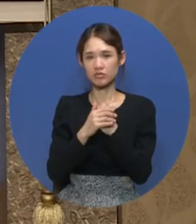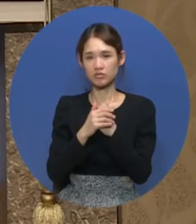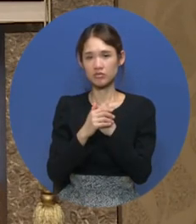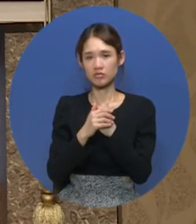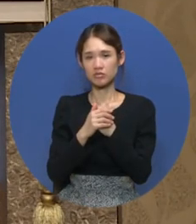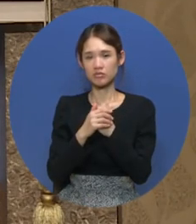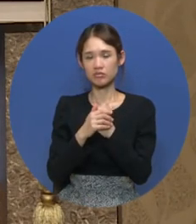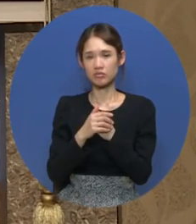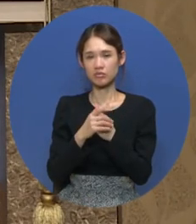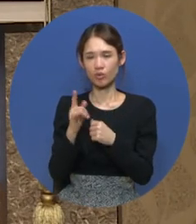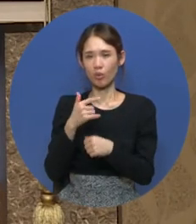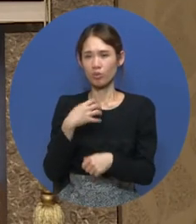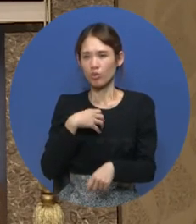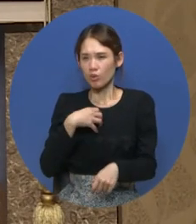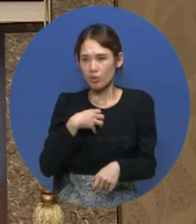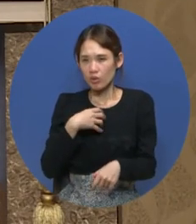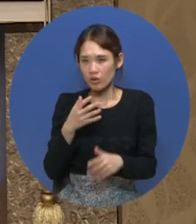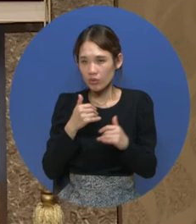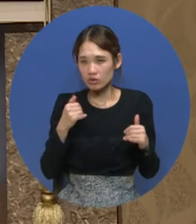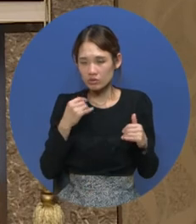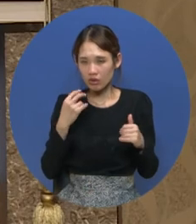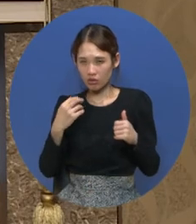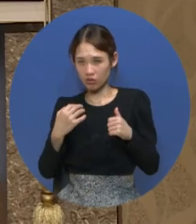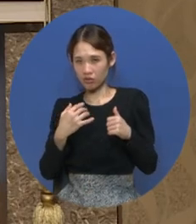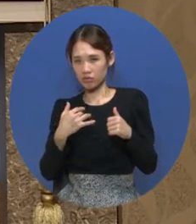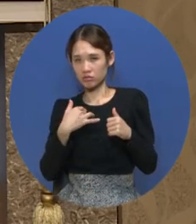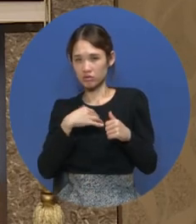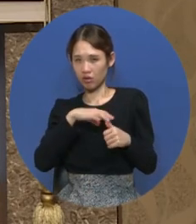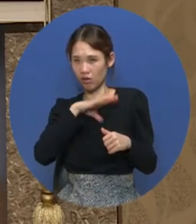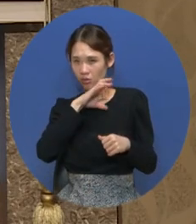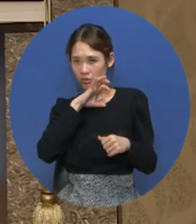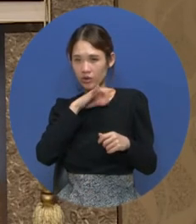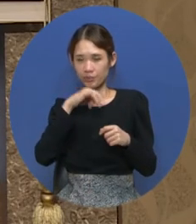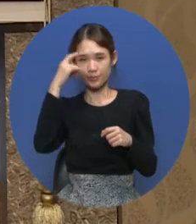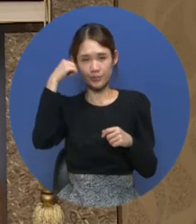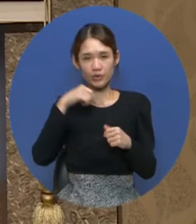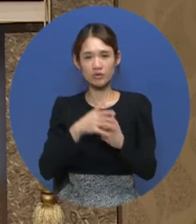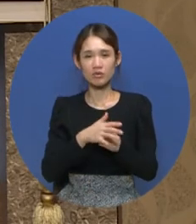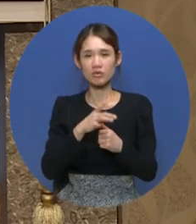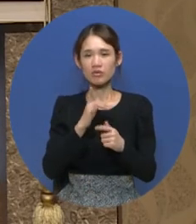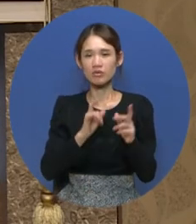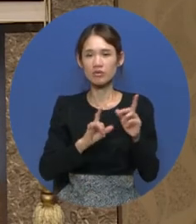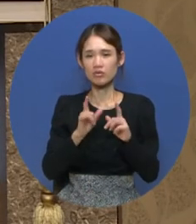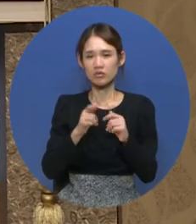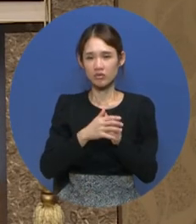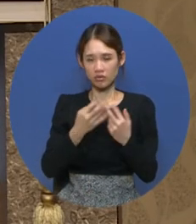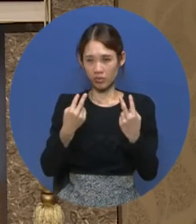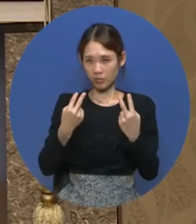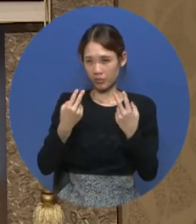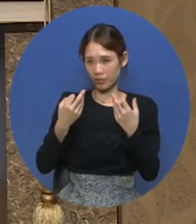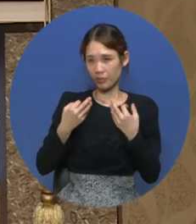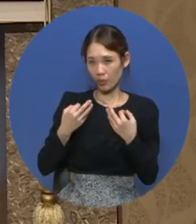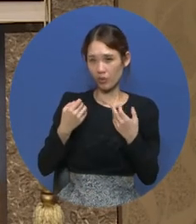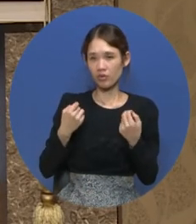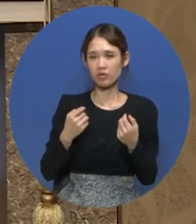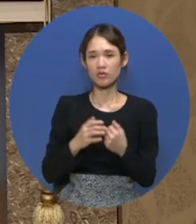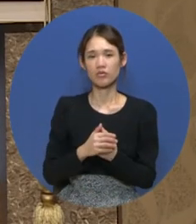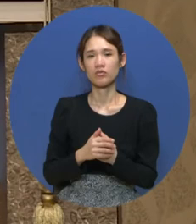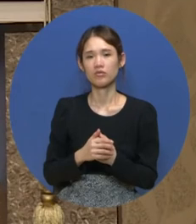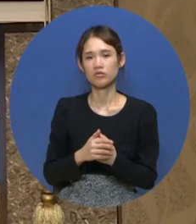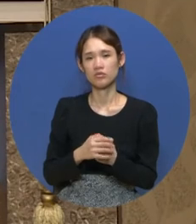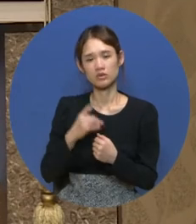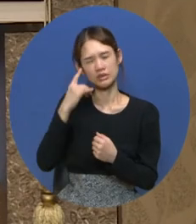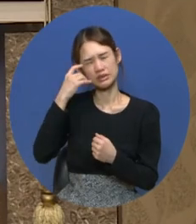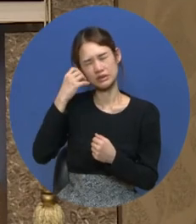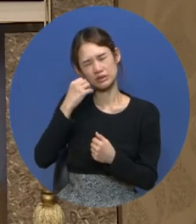굉장히 미국판 자 취급을 해서 붉게 감을 가질 수 있는 그런 모습들을 보는 시선 이런 것들에 대한